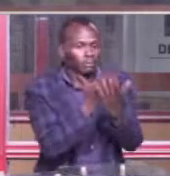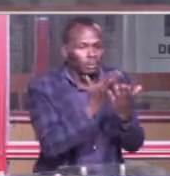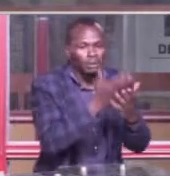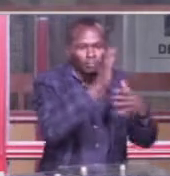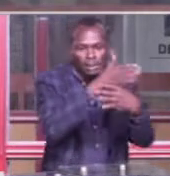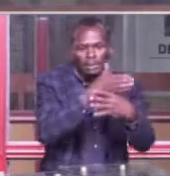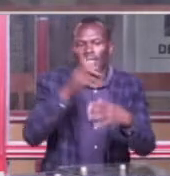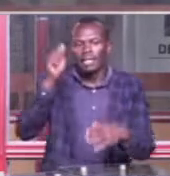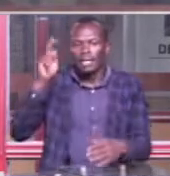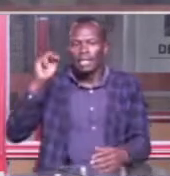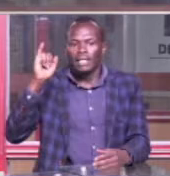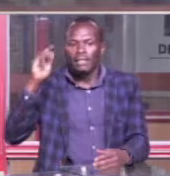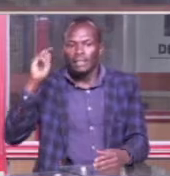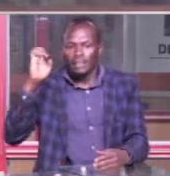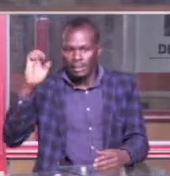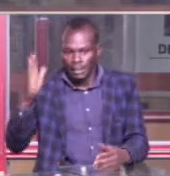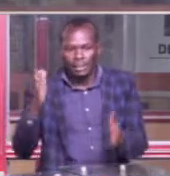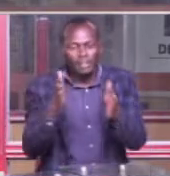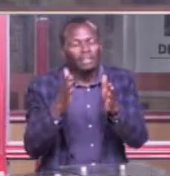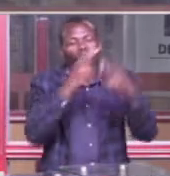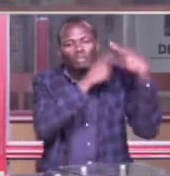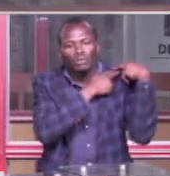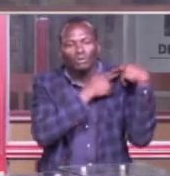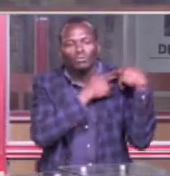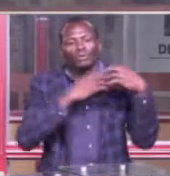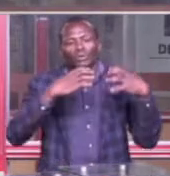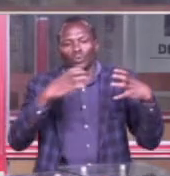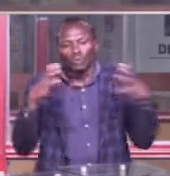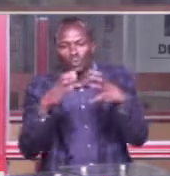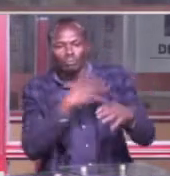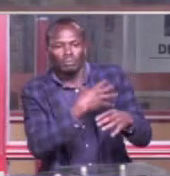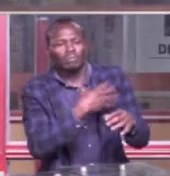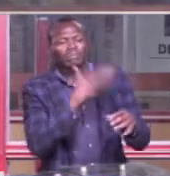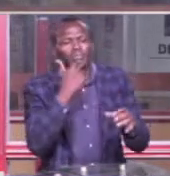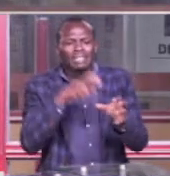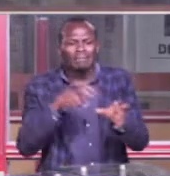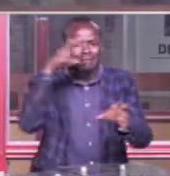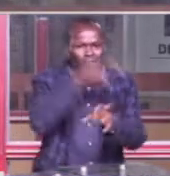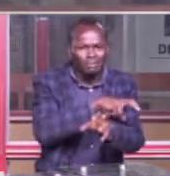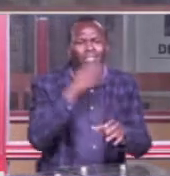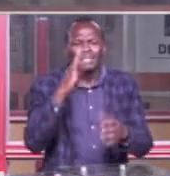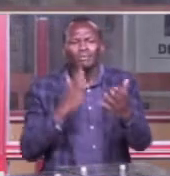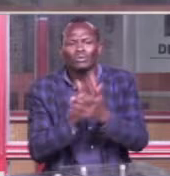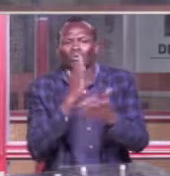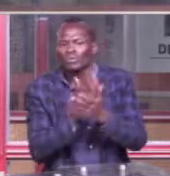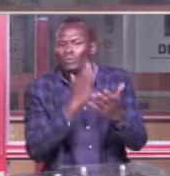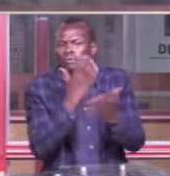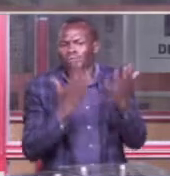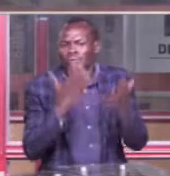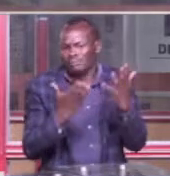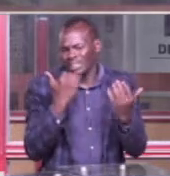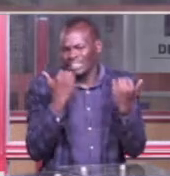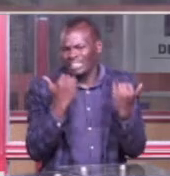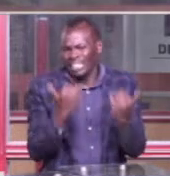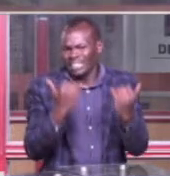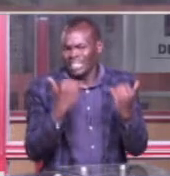Anite alekulire bunnambiro bwa minisita n'ekibiina kyalimu singa awulira ng'asowereddwa eby'ensusonga ye bw'agamba. Norbert